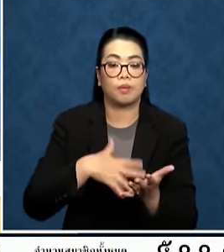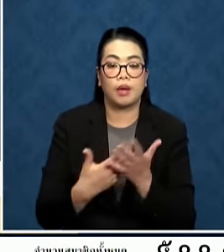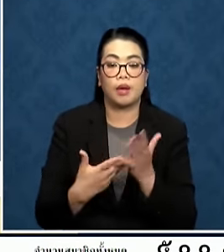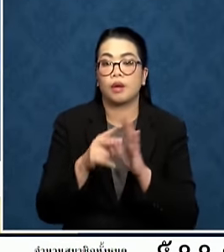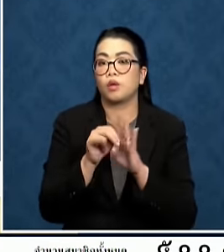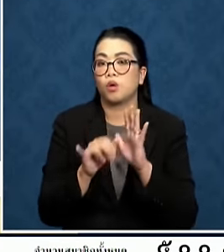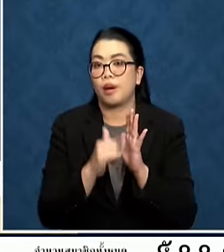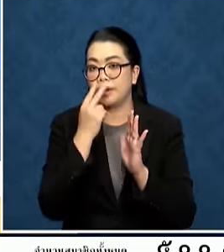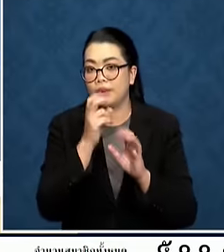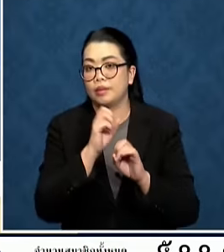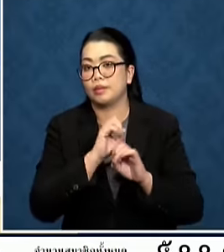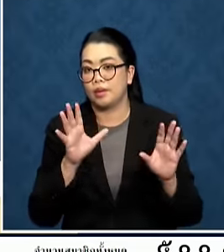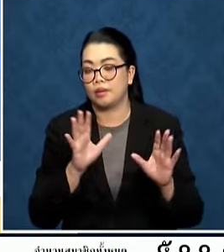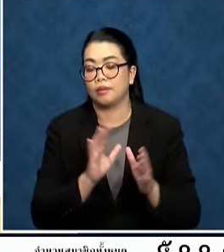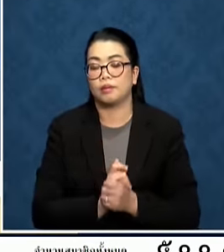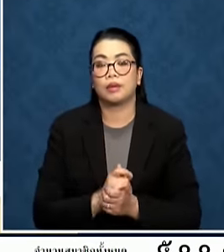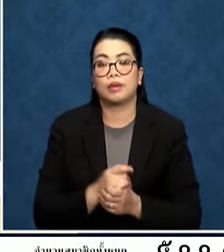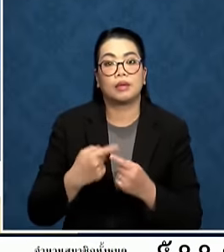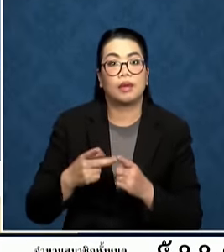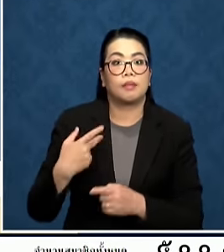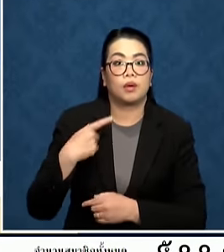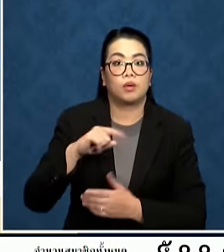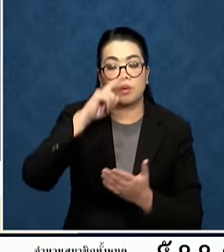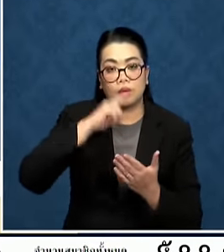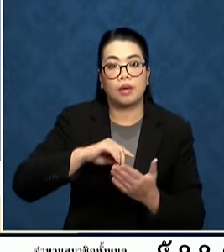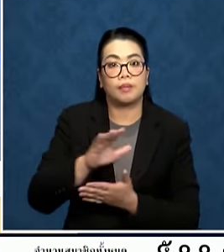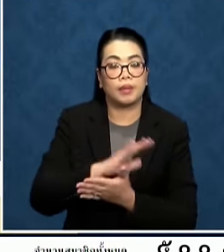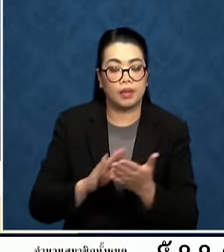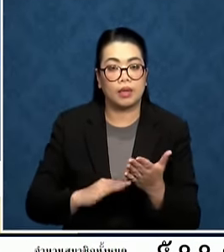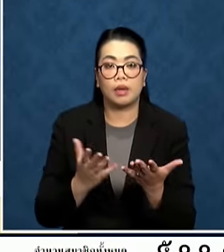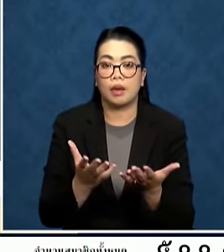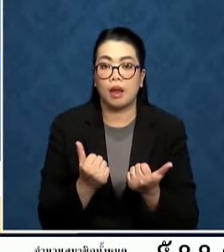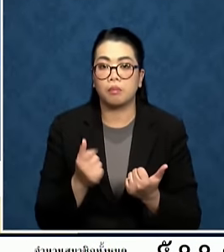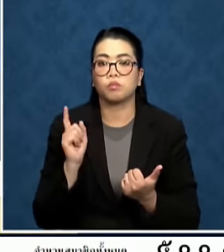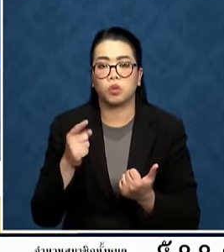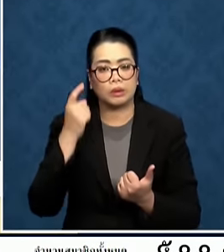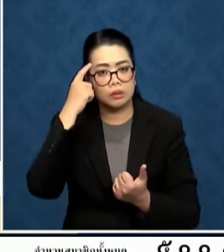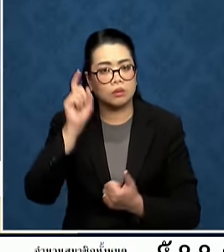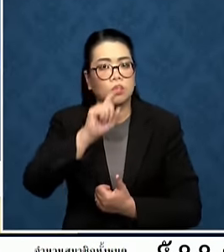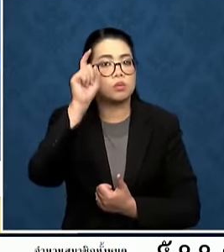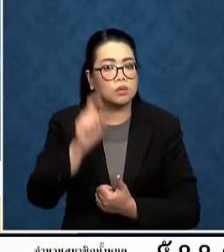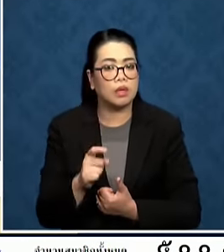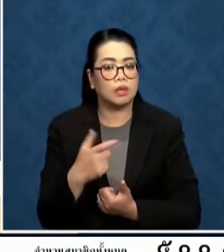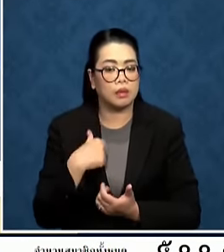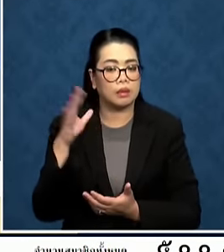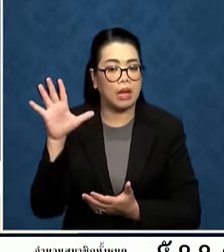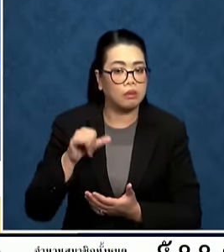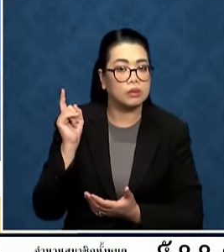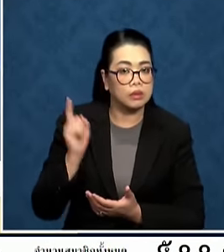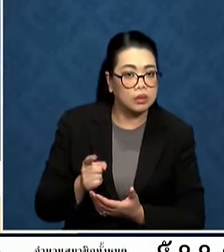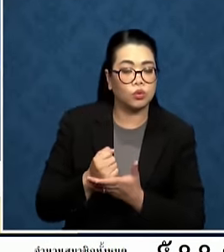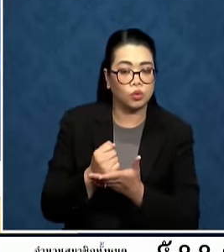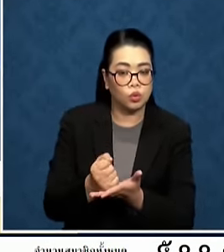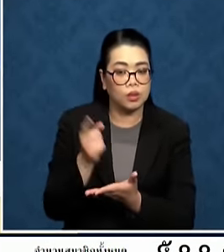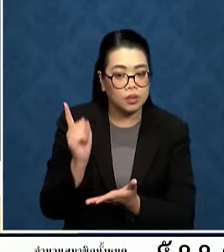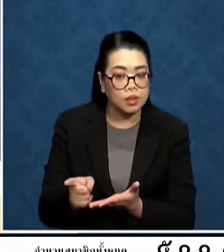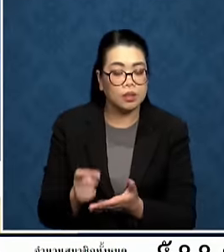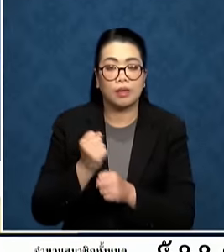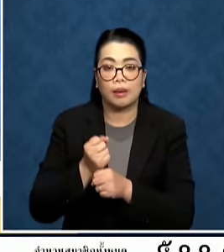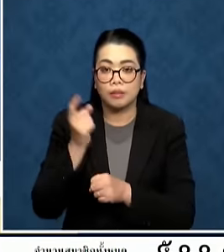ปรากฏชัดเกิดขึ้นแล้วแต่ประโยชน์ที่ประเทศจะได้ต้องบอกว่ายังต้องตั้งคำถามว่าจะมาจริงหรือเปล่ามีจริงหรือ